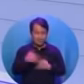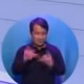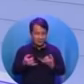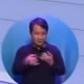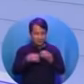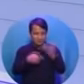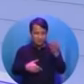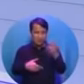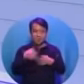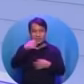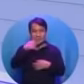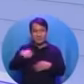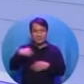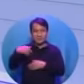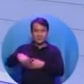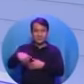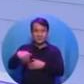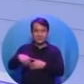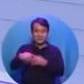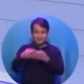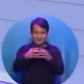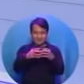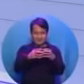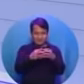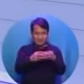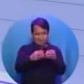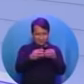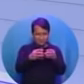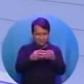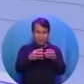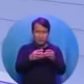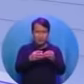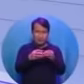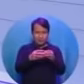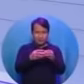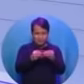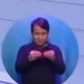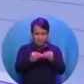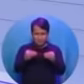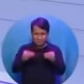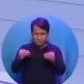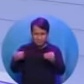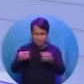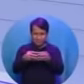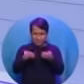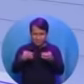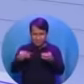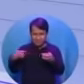po naming ulam na longganisa po kagabi. Kagabi?